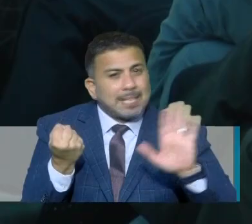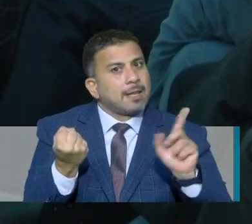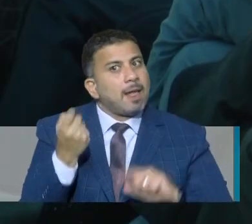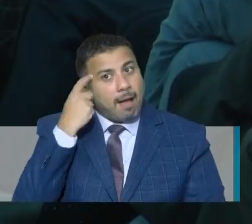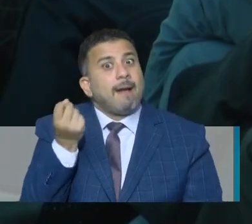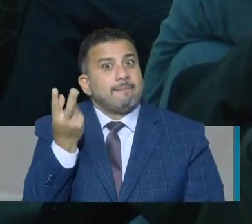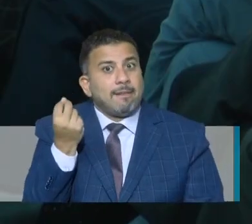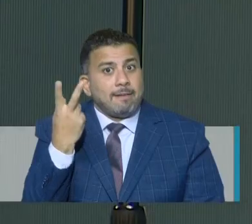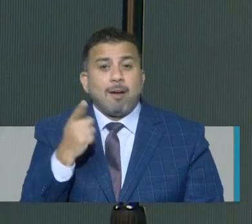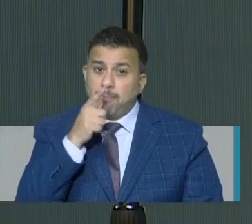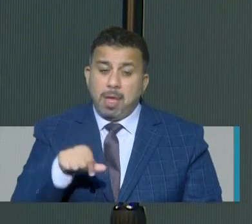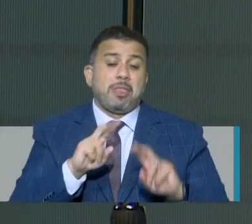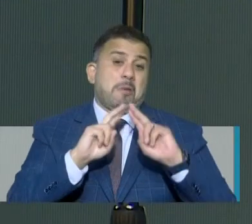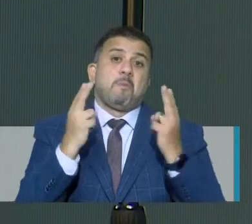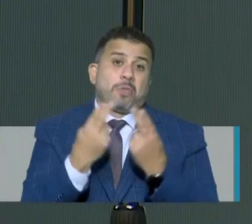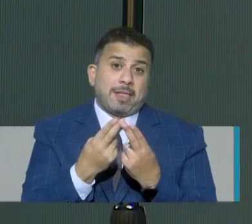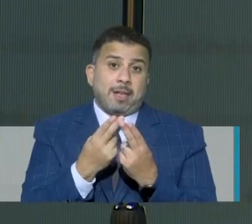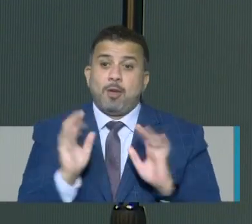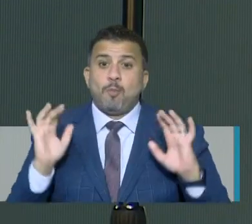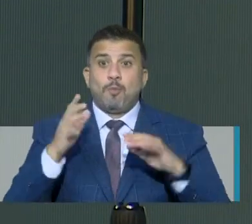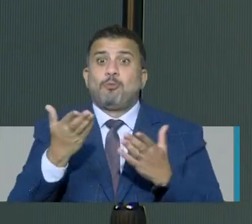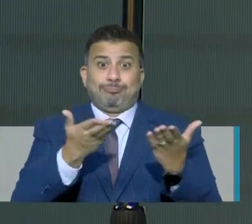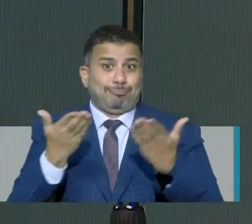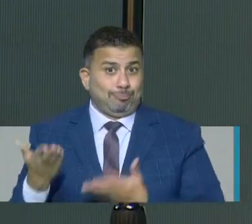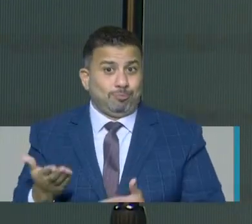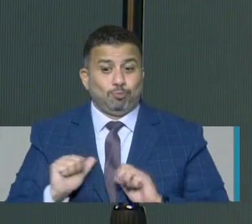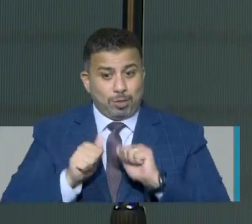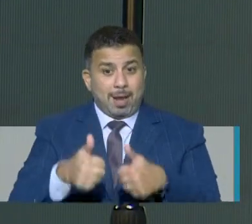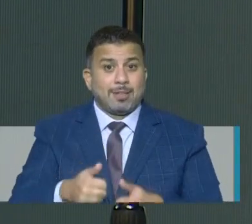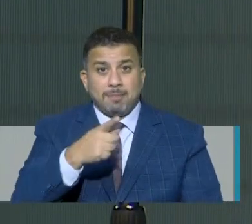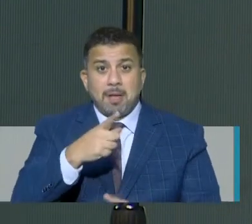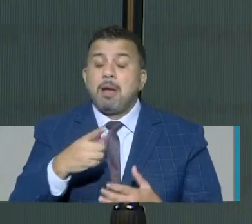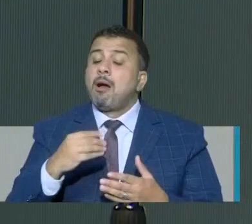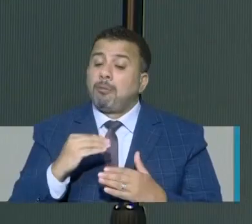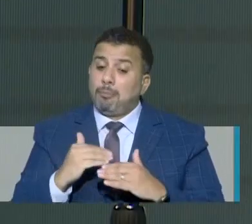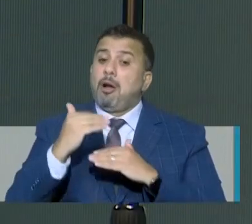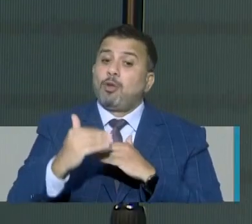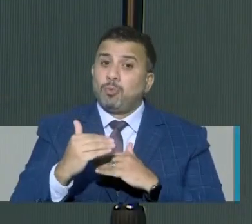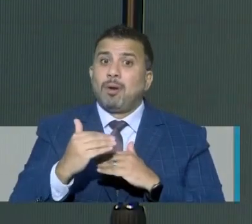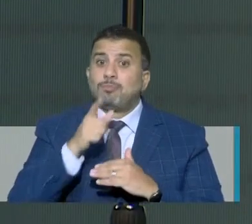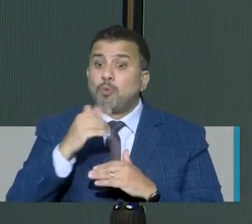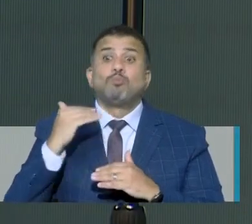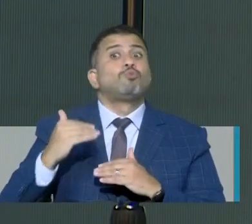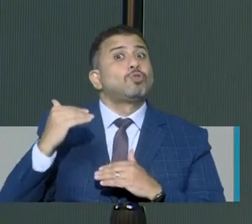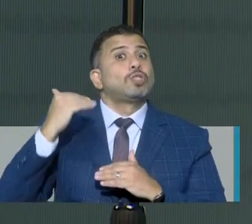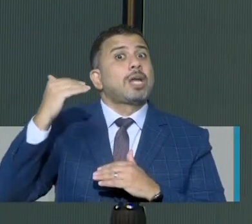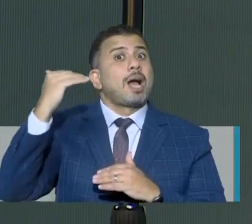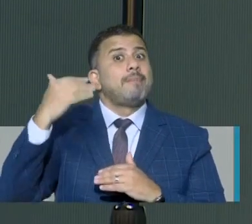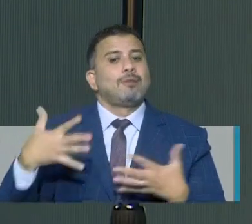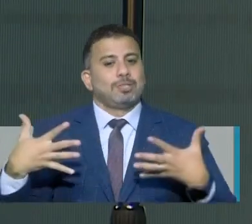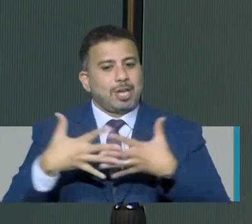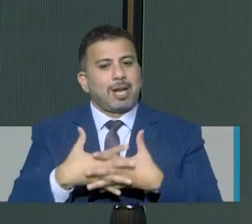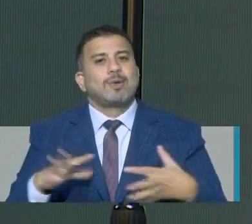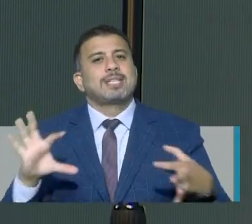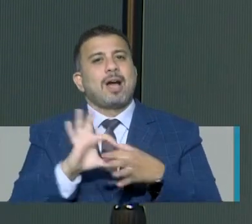ثقه بان هذا المنتدى بحضوركم ومشاركتكم سيشكل خطوه جديده نحو مستقبل يسخر بالشراكه